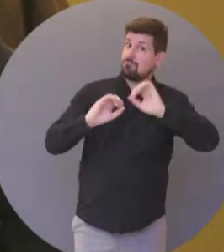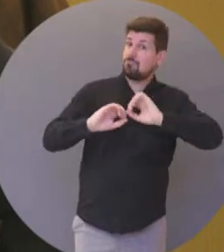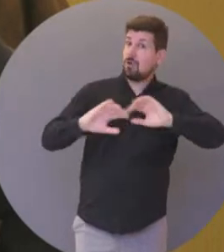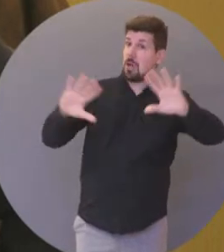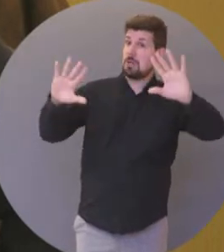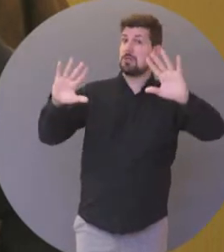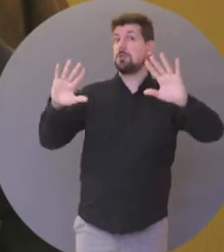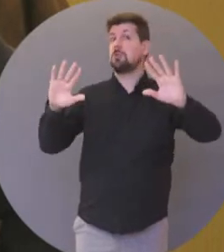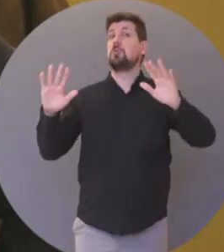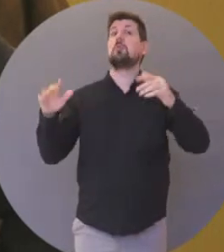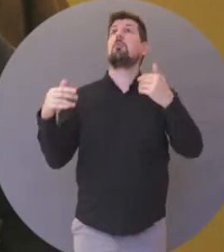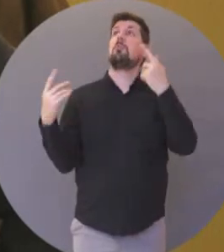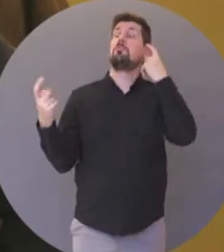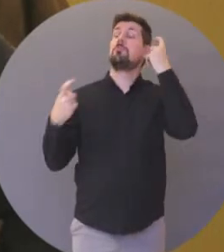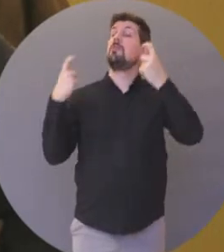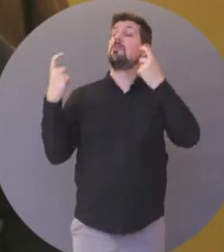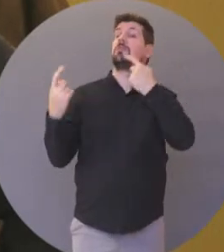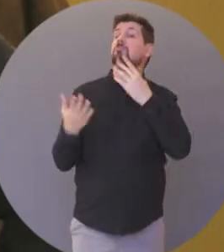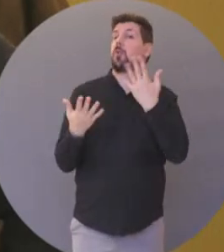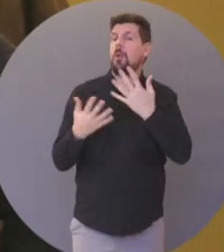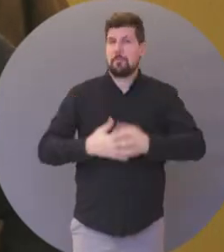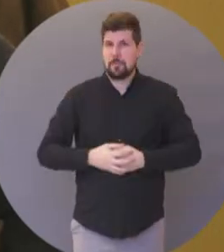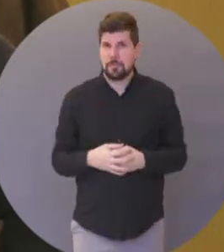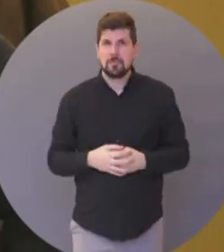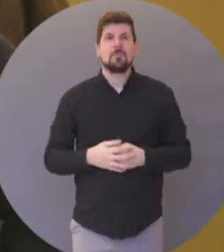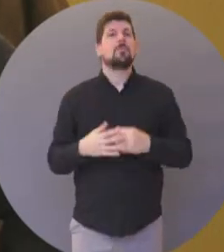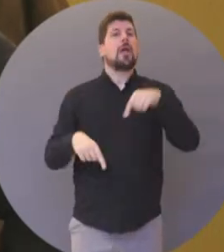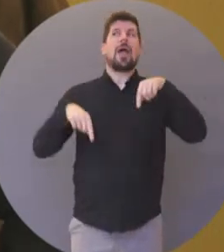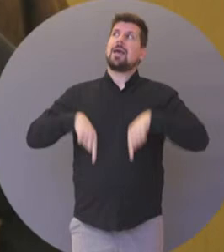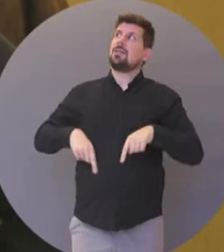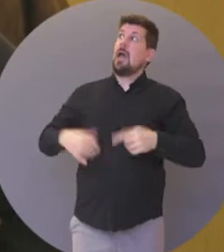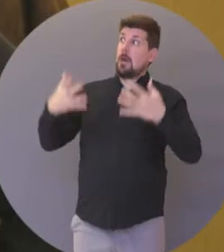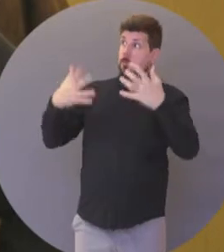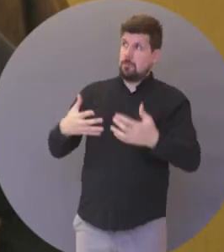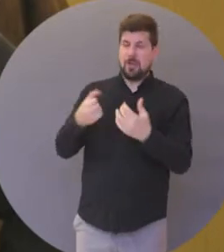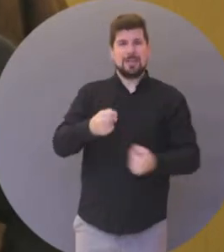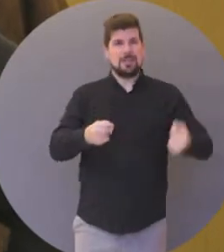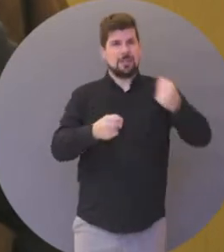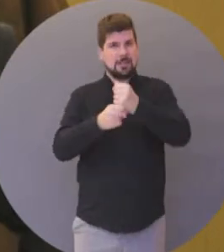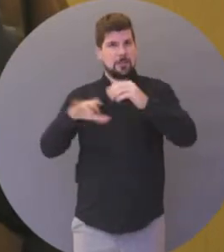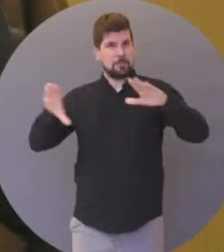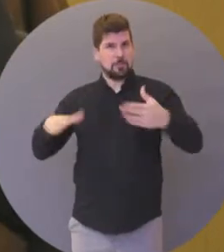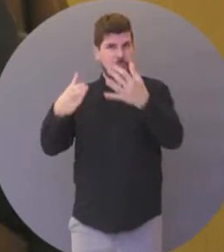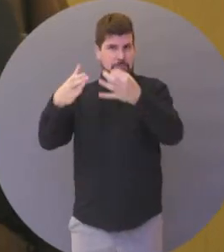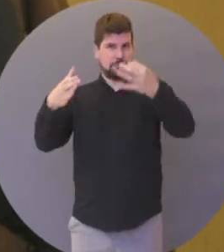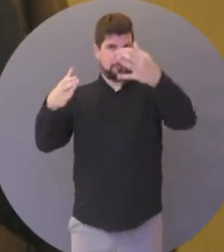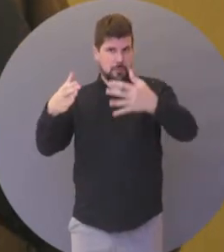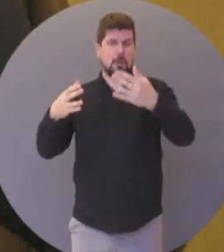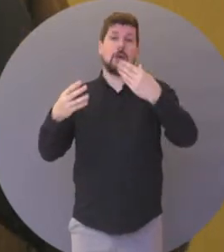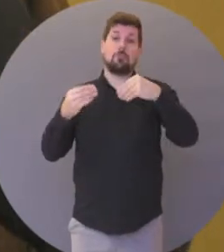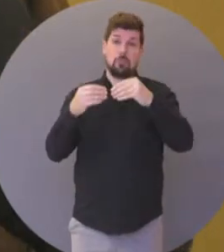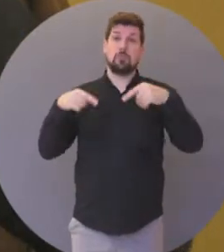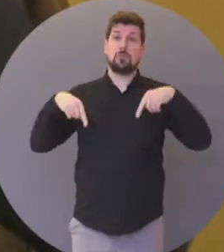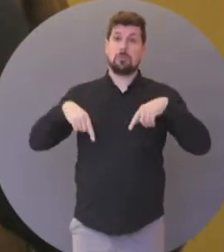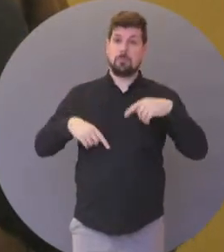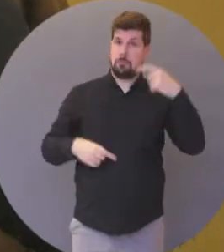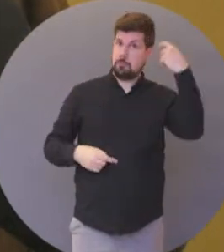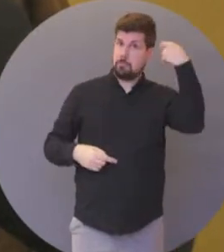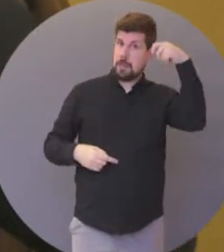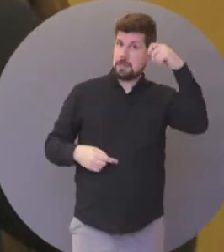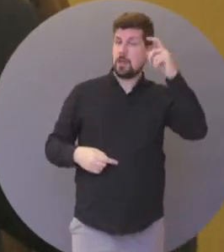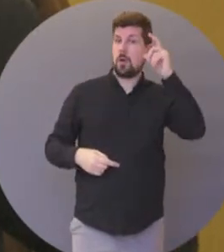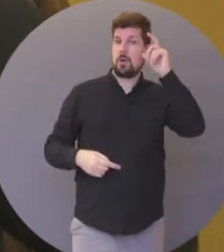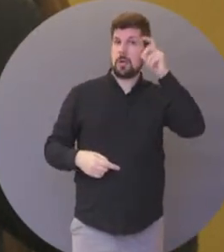personnelles toutefois l'état projette de construire des se perds notamment Normandie avec je perversité le président de la République une